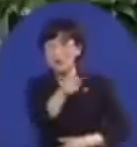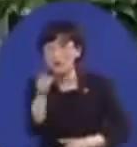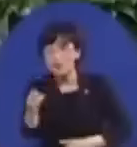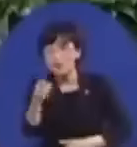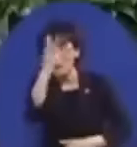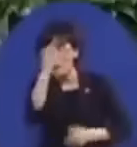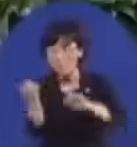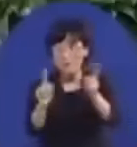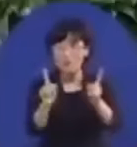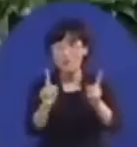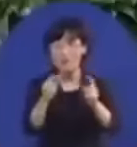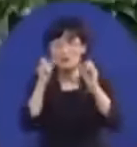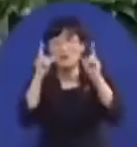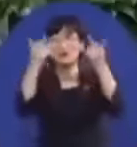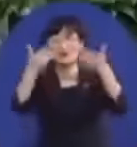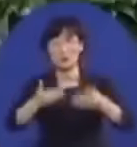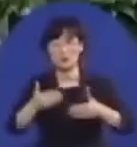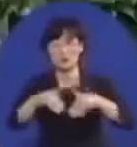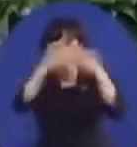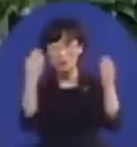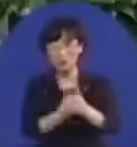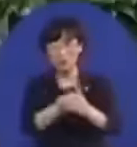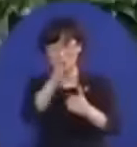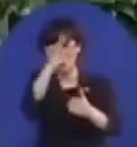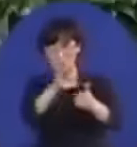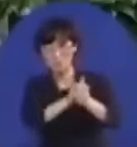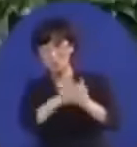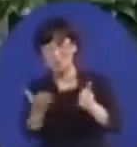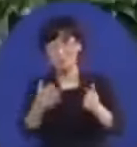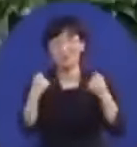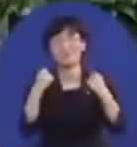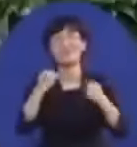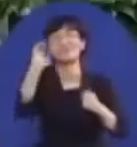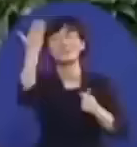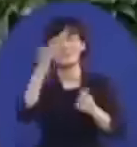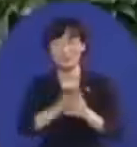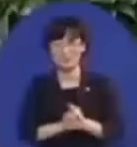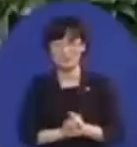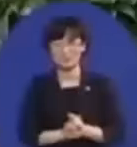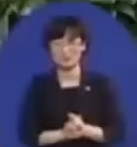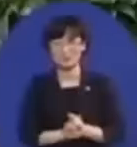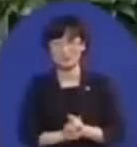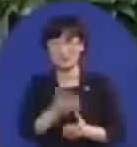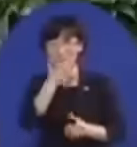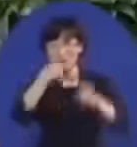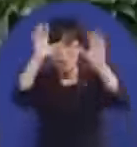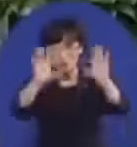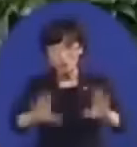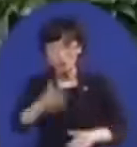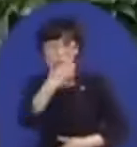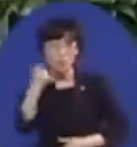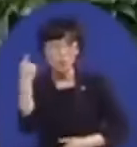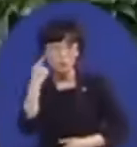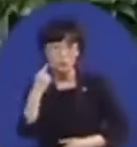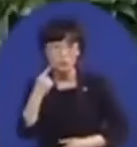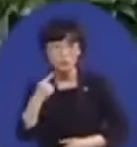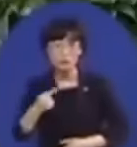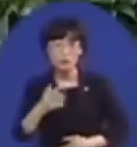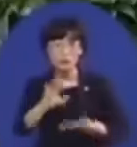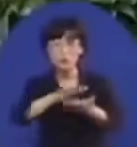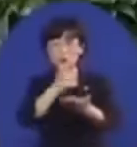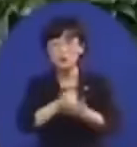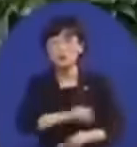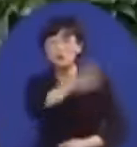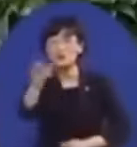입었다는 것을 깨닫게 함으로 병을 다 벗어버리고 건강하게 살게 하는 것이요. 축복의 복음, 그리스도께서 우리를 위하여